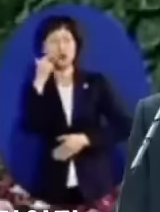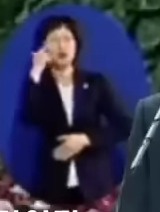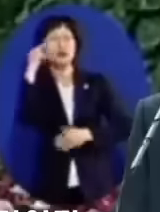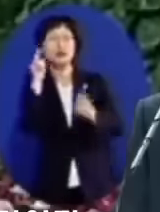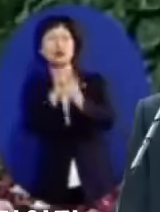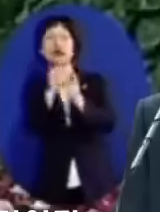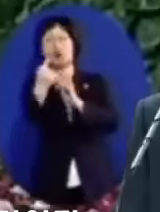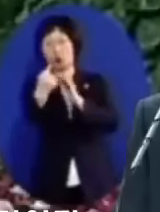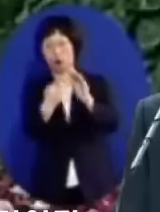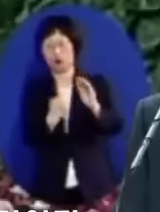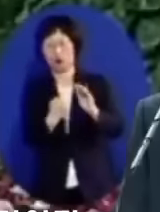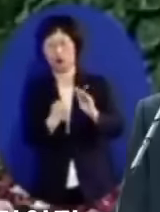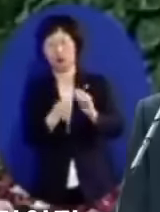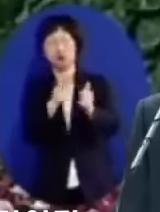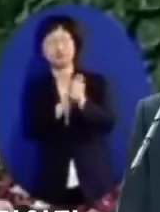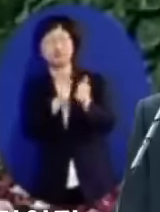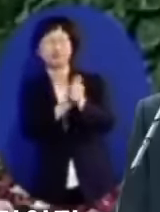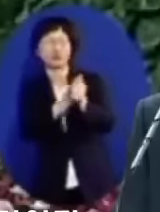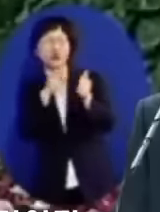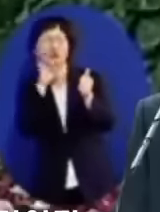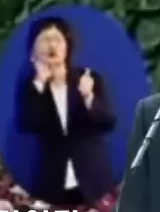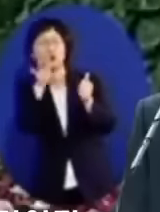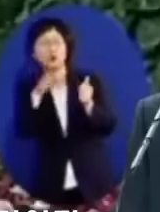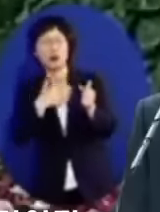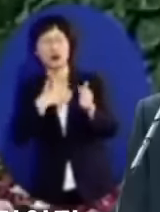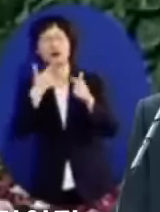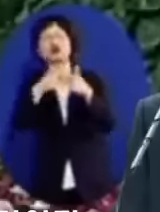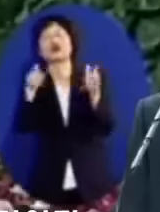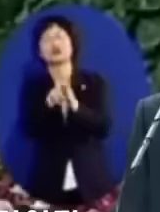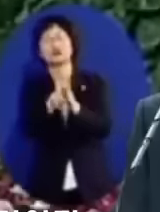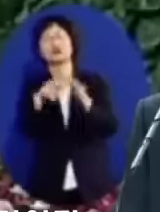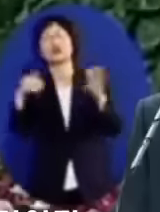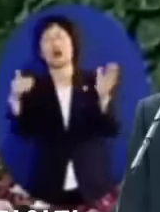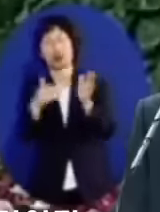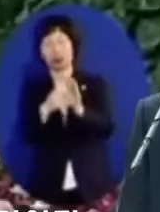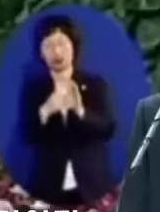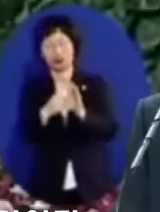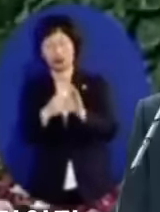날로 전도사님 이제 그만 믿을까 합니다.